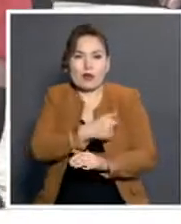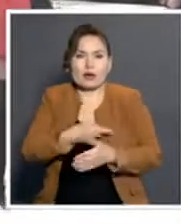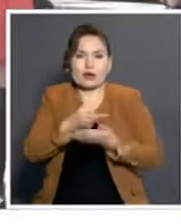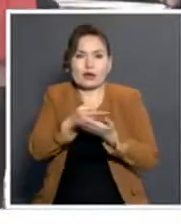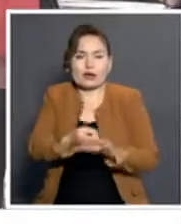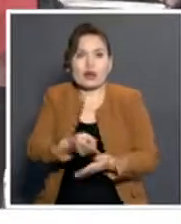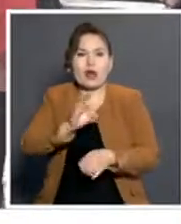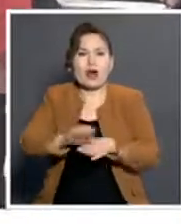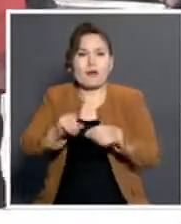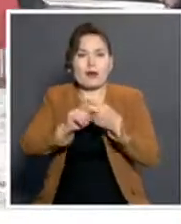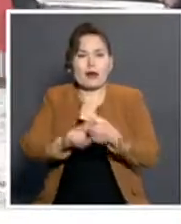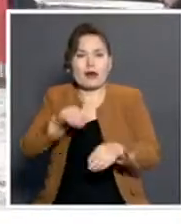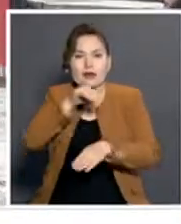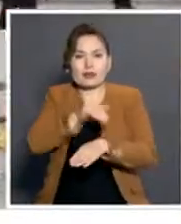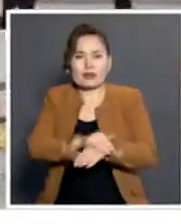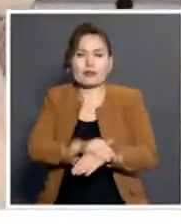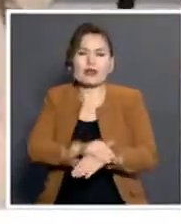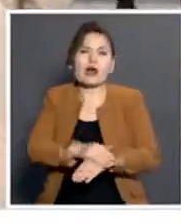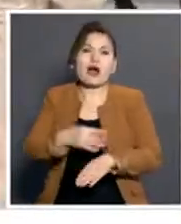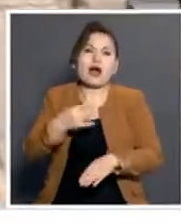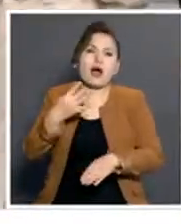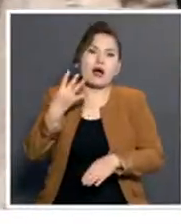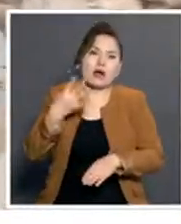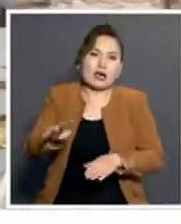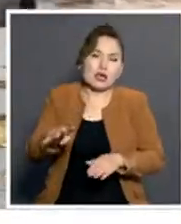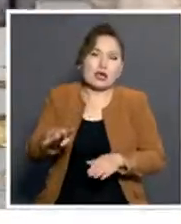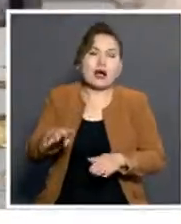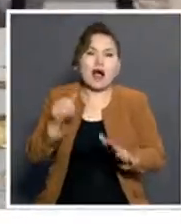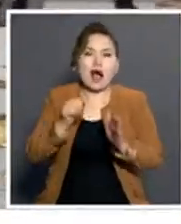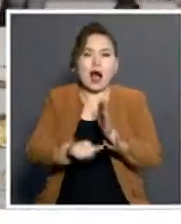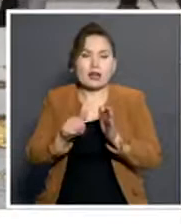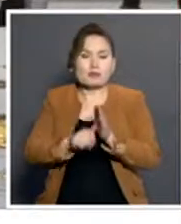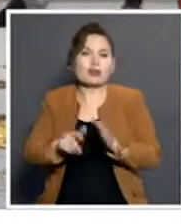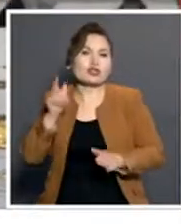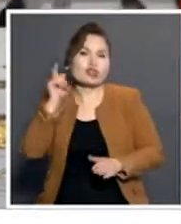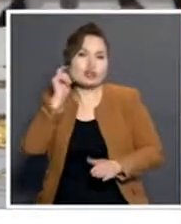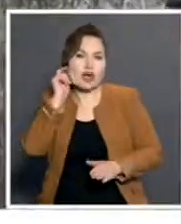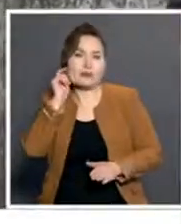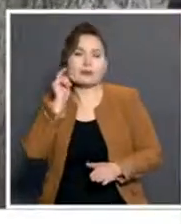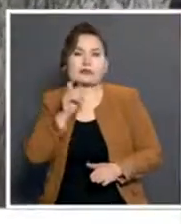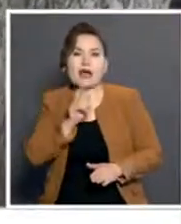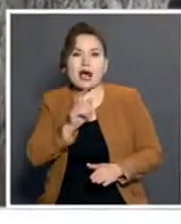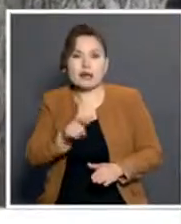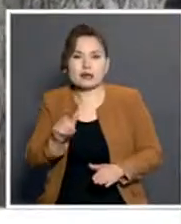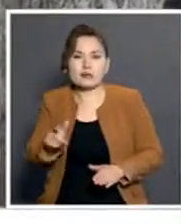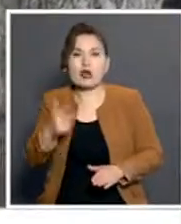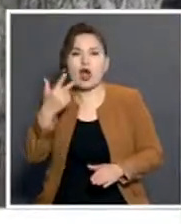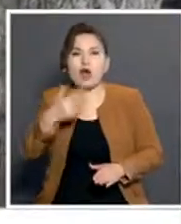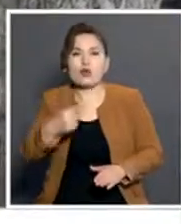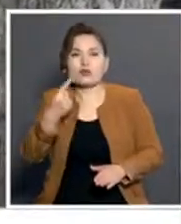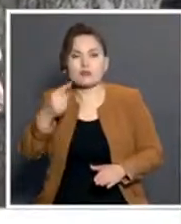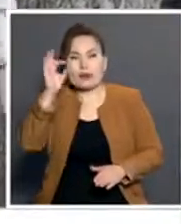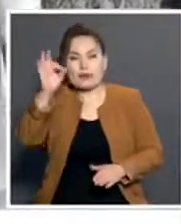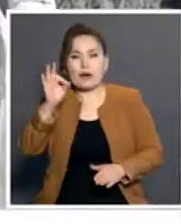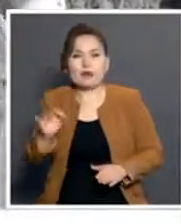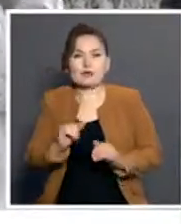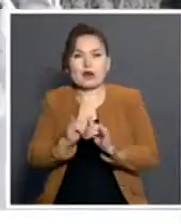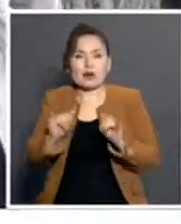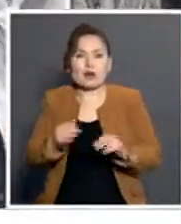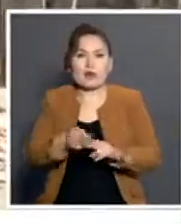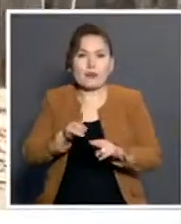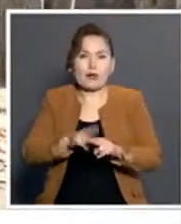жұқтыру дерегі 40-60 жастағылар арасында 31%, ал 15-40 жас аралығындағы